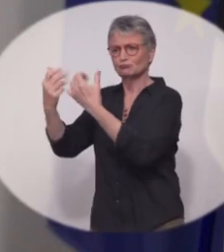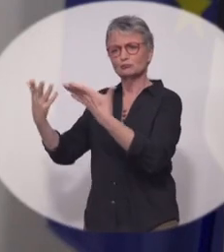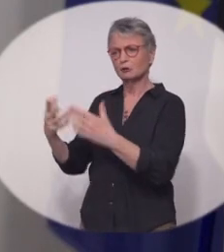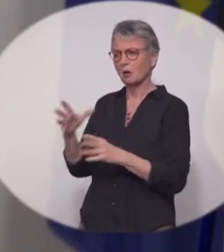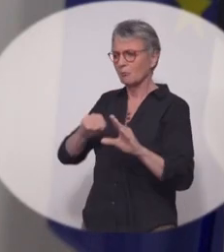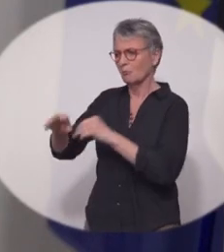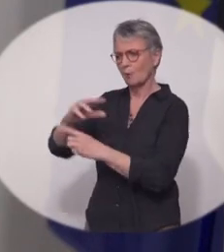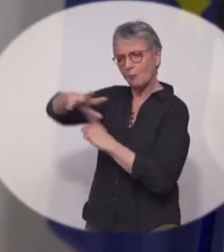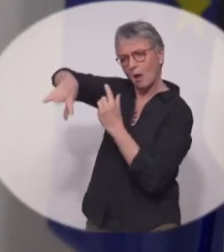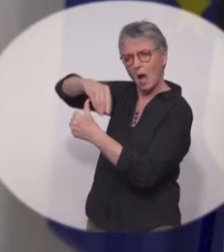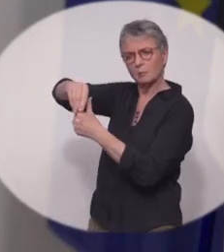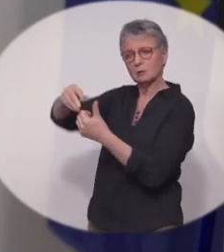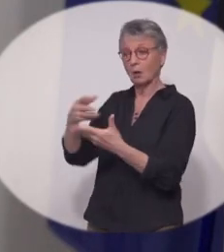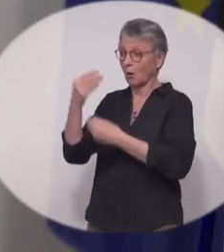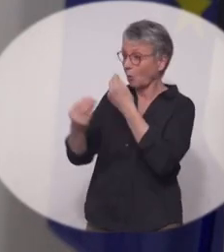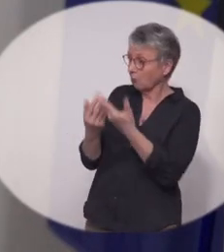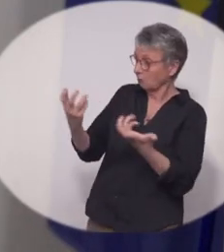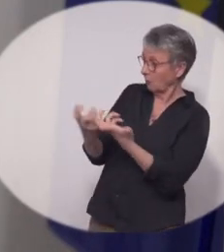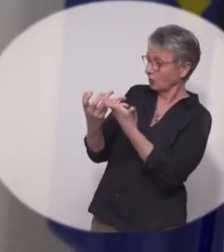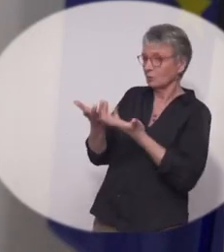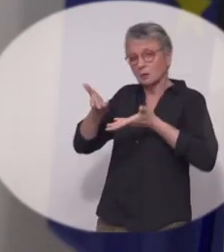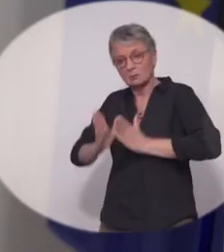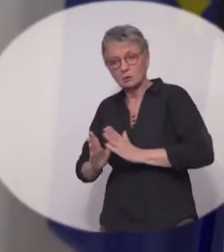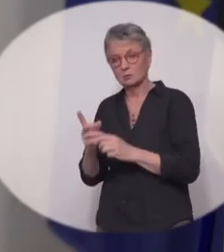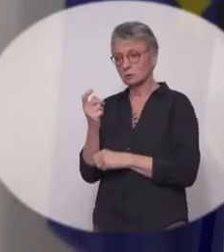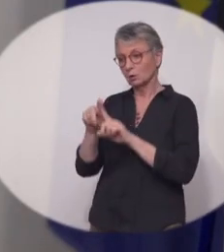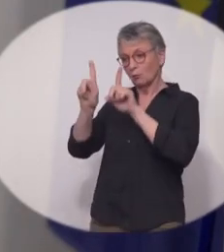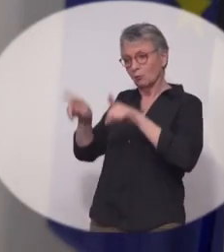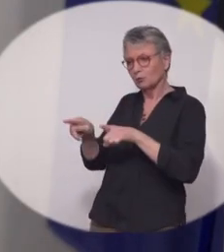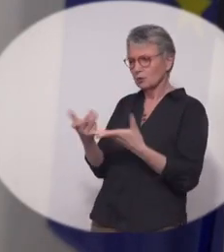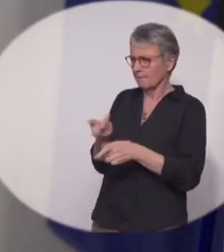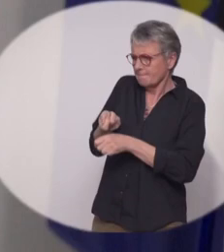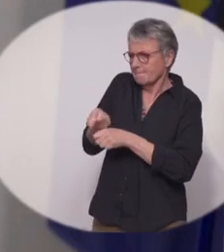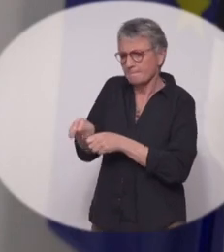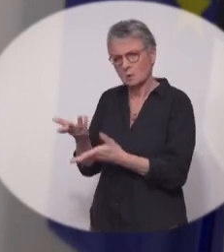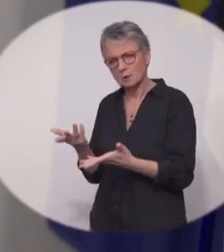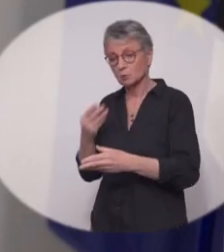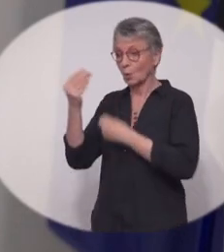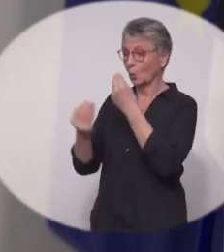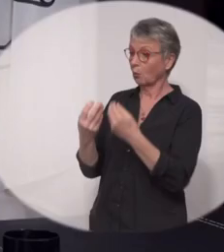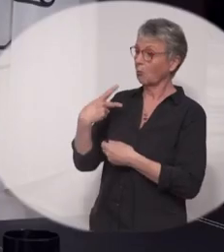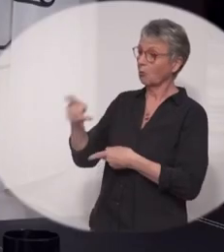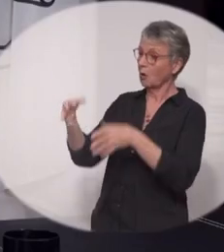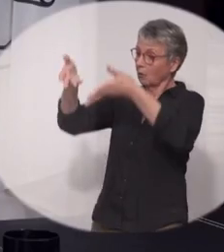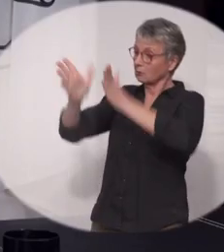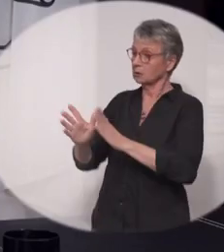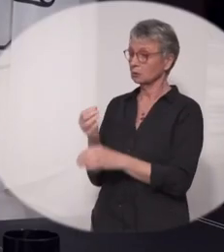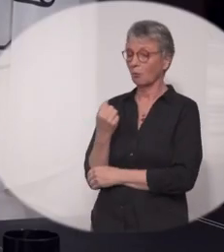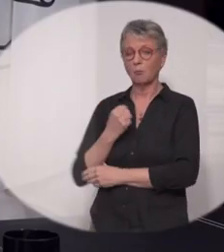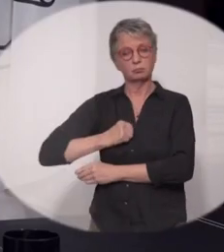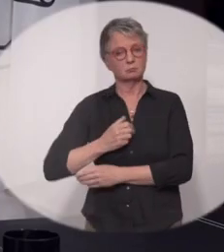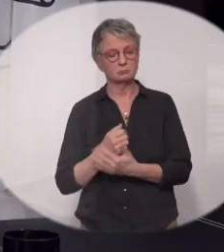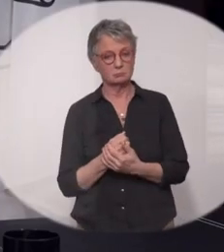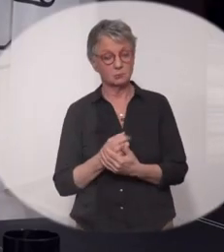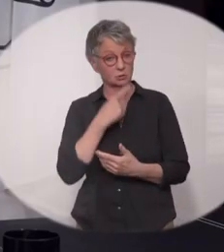menacé dans ses prérogatives budgétaires méprisée dans ses délibérations aucune